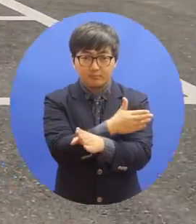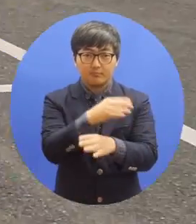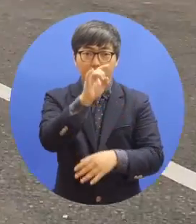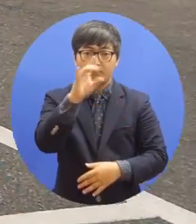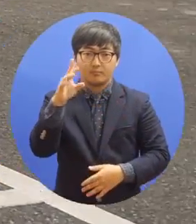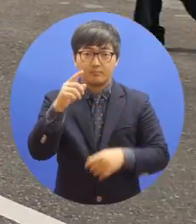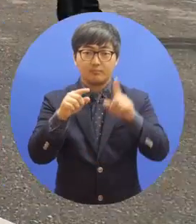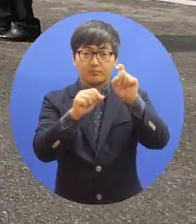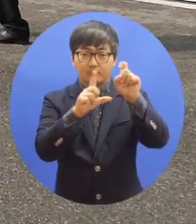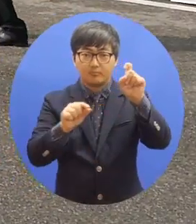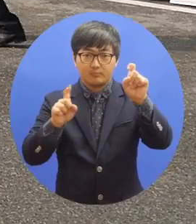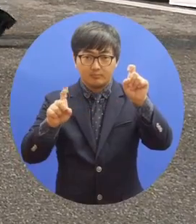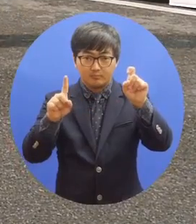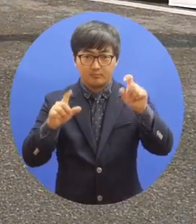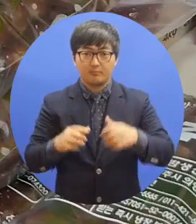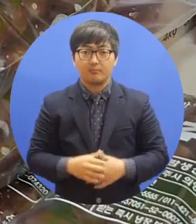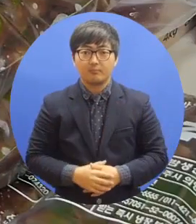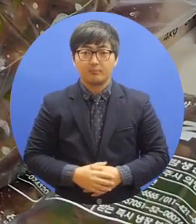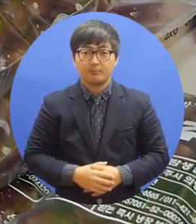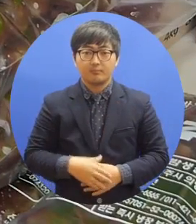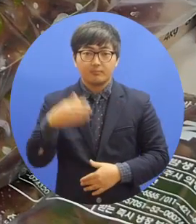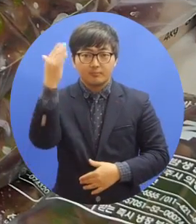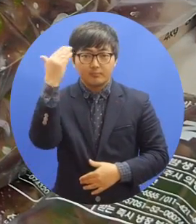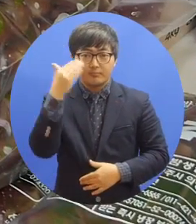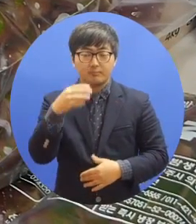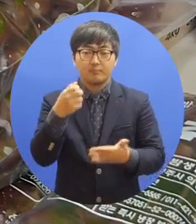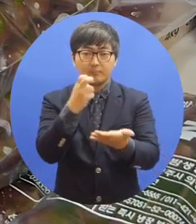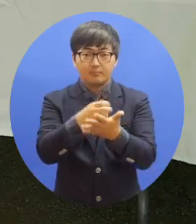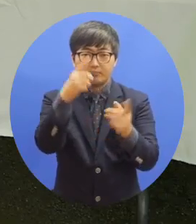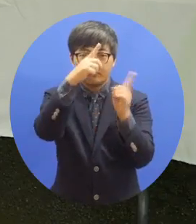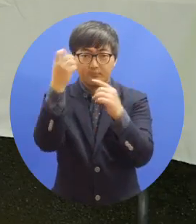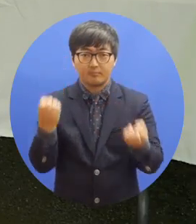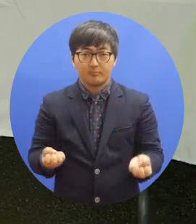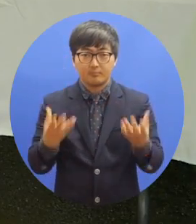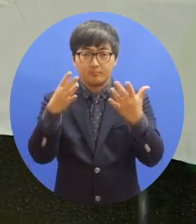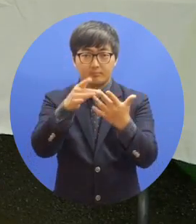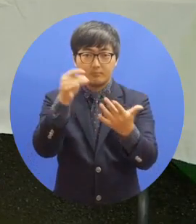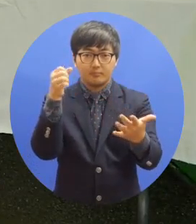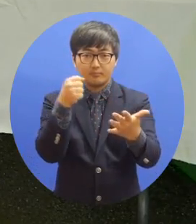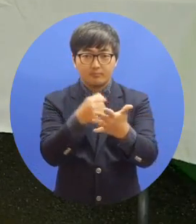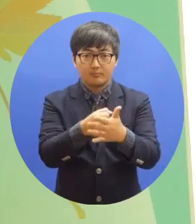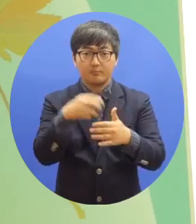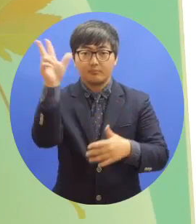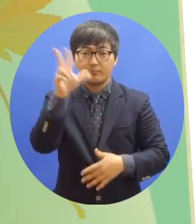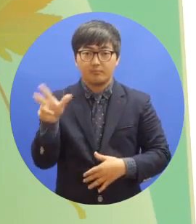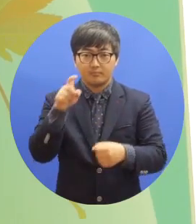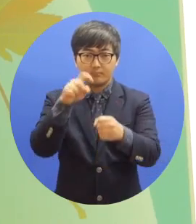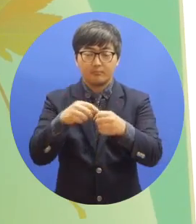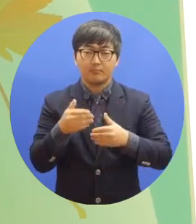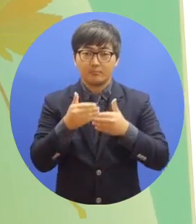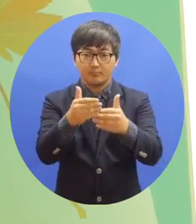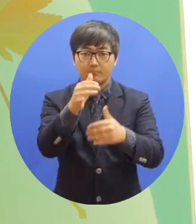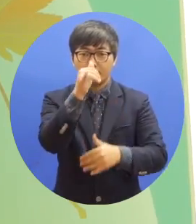1996년부터 매년 11월 11일을 국가 법정 기념일로 선포하여 전국적으로 실시하고 있습니다.